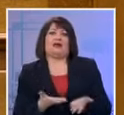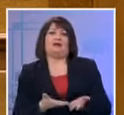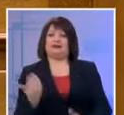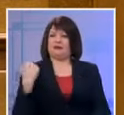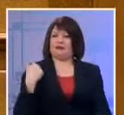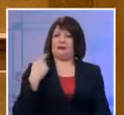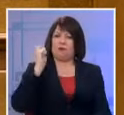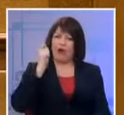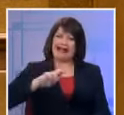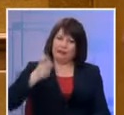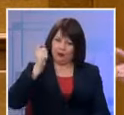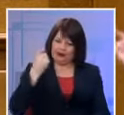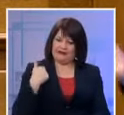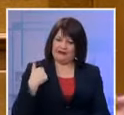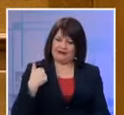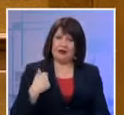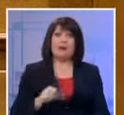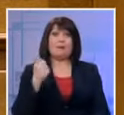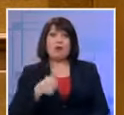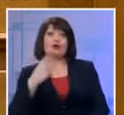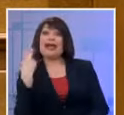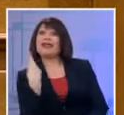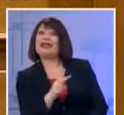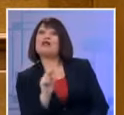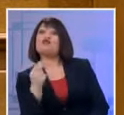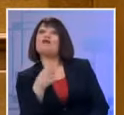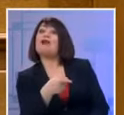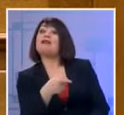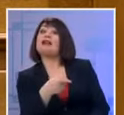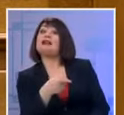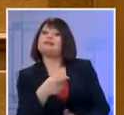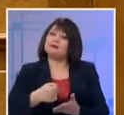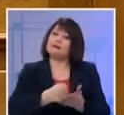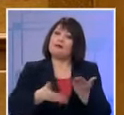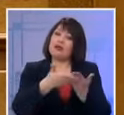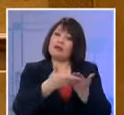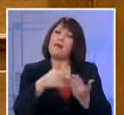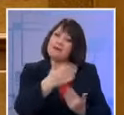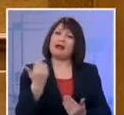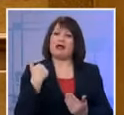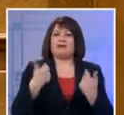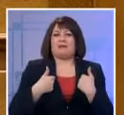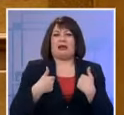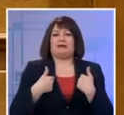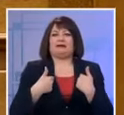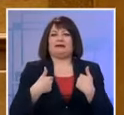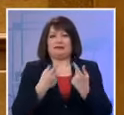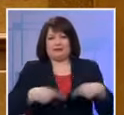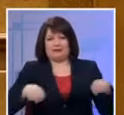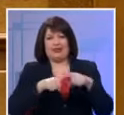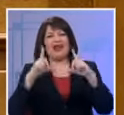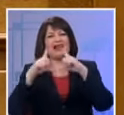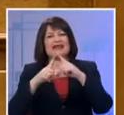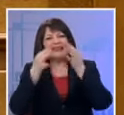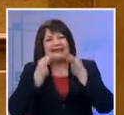βοήθεια των κομμάτων. Πρώτα να τη στήσετε στη δικιά σας κοινοβουλευτική ομάδα. Άλλα λέει για την ιδιωτικοποίηση του Όλπο Δραγασάκη στην